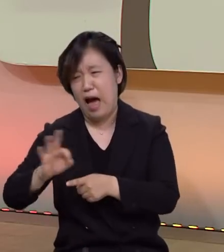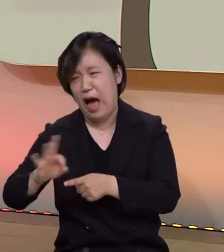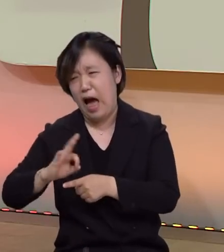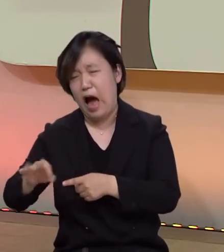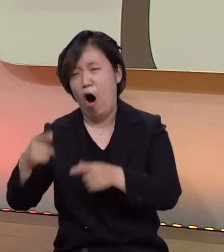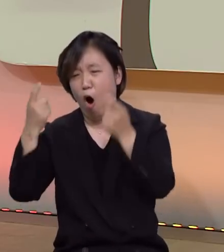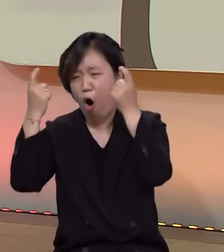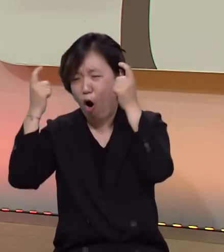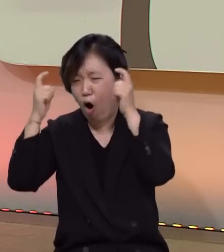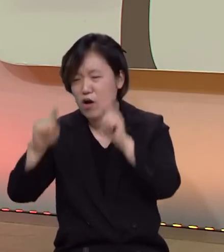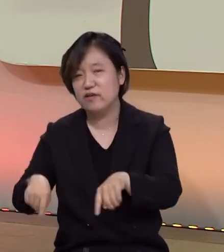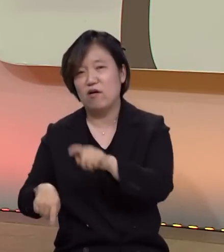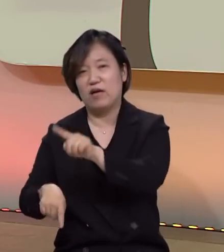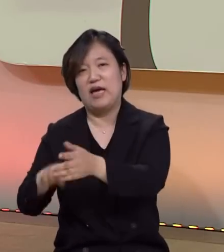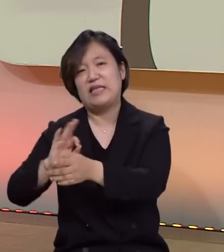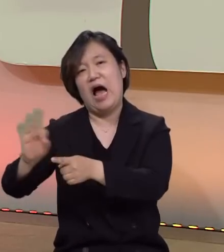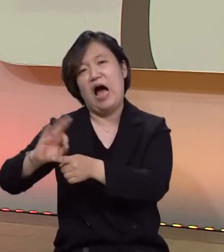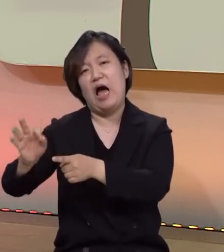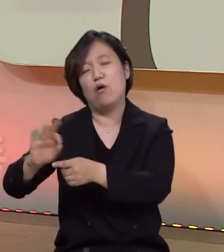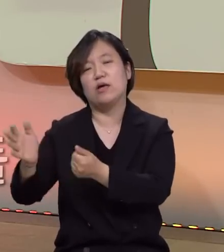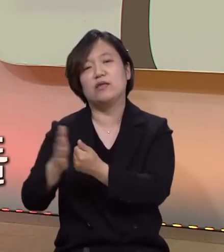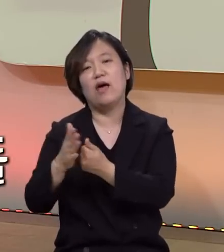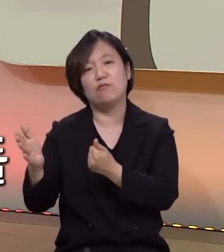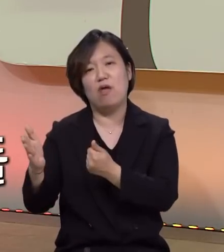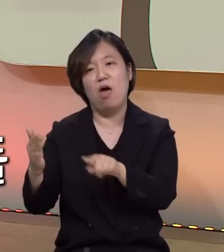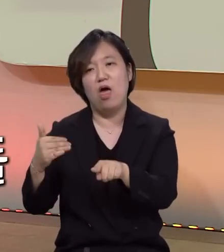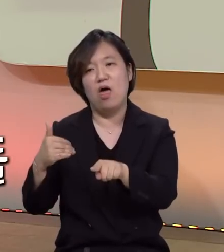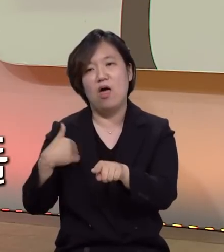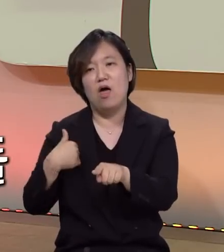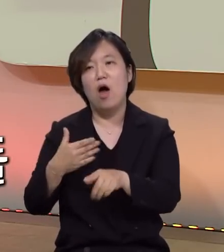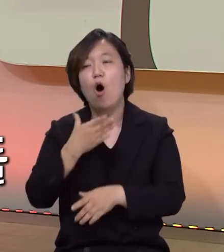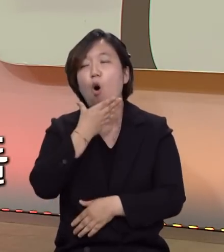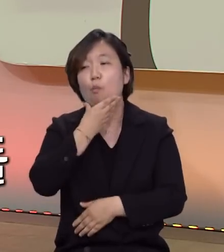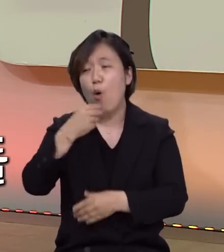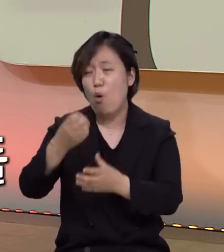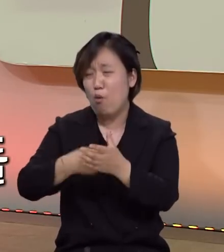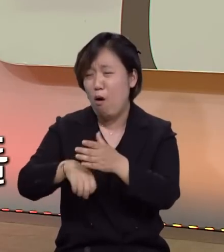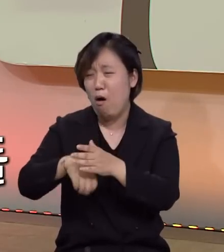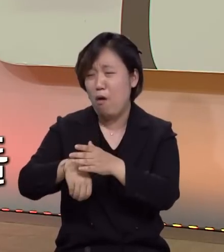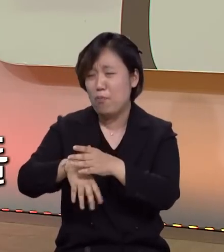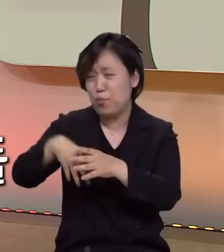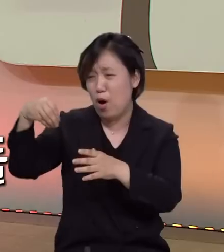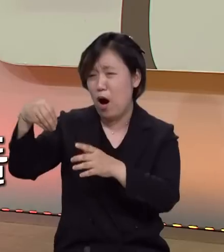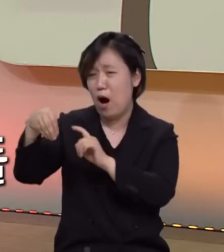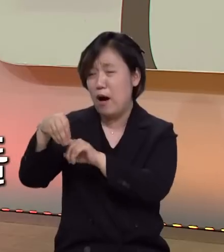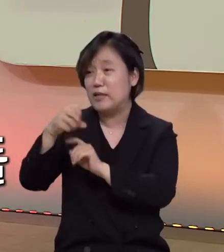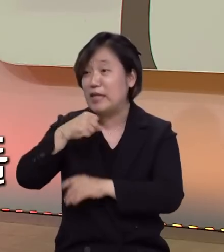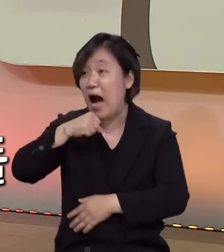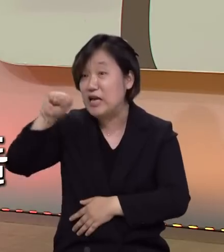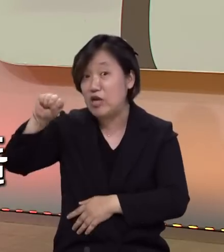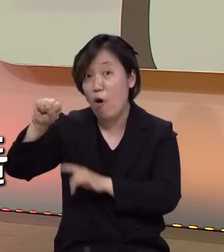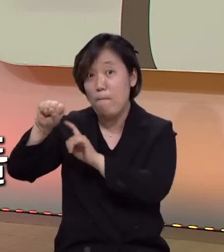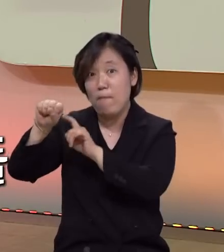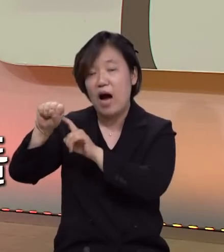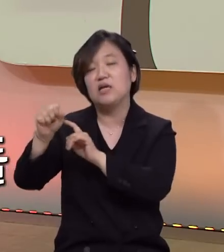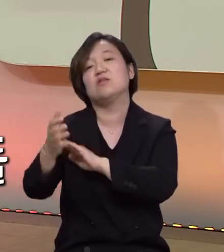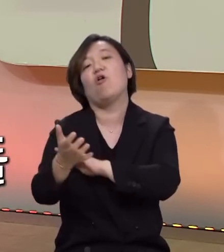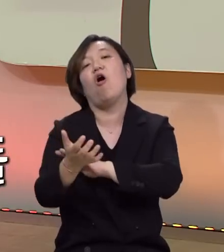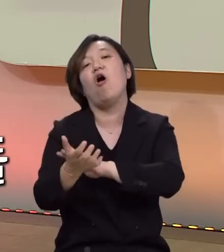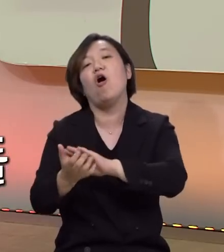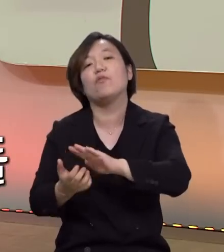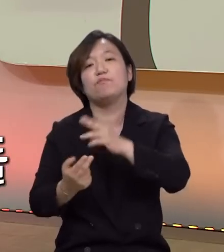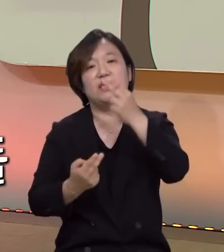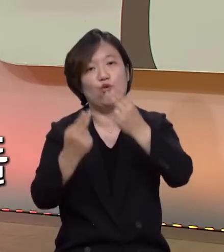어리석은 선택을 해서 오히려 복권이 당첨되기 이전보다도 훨씬 더